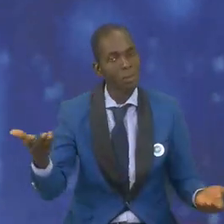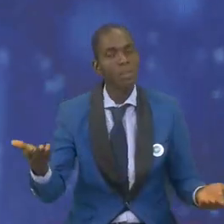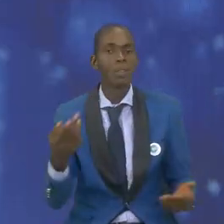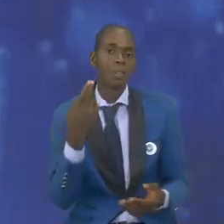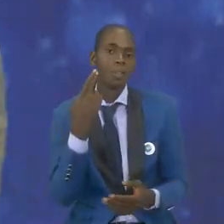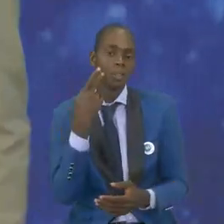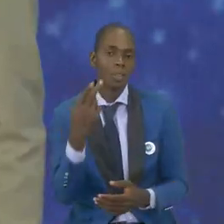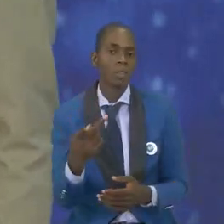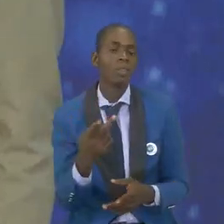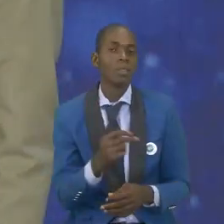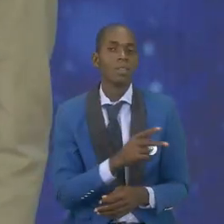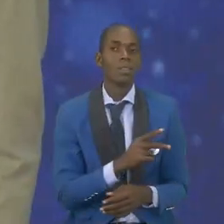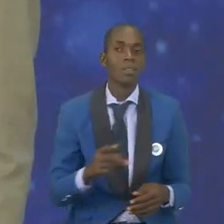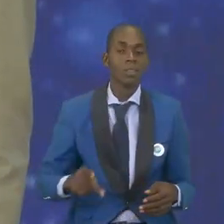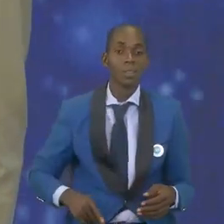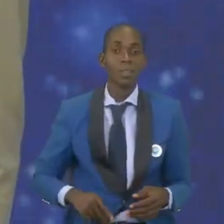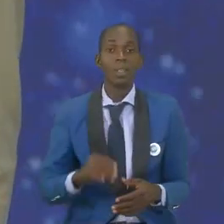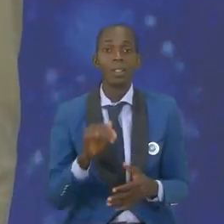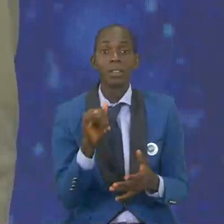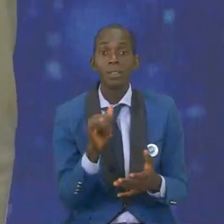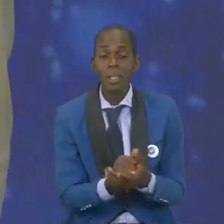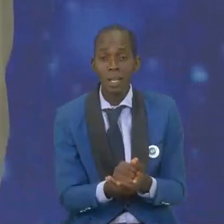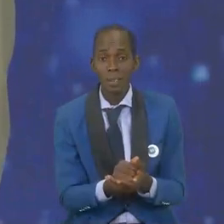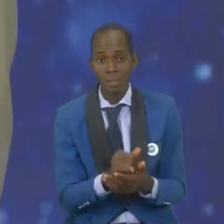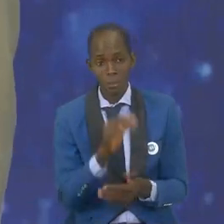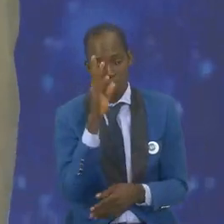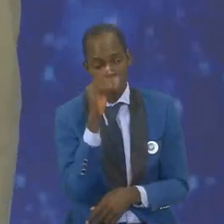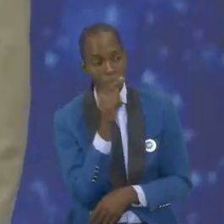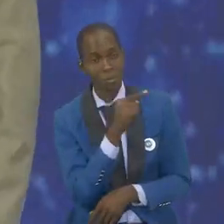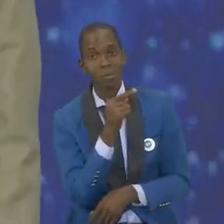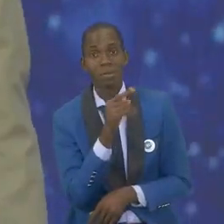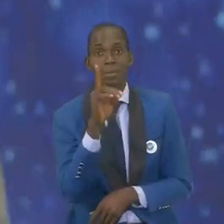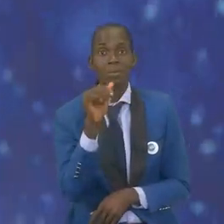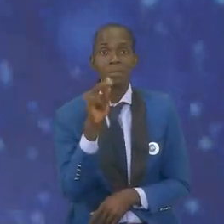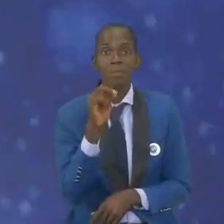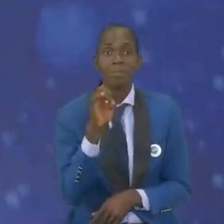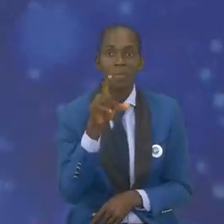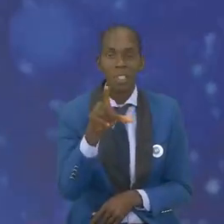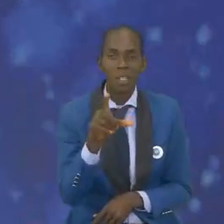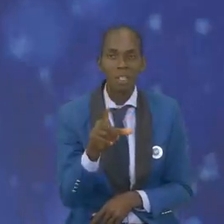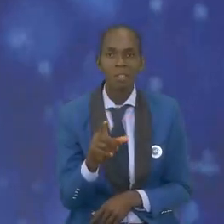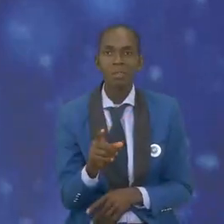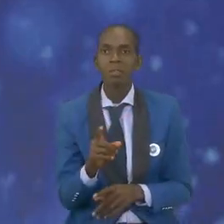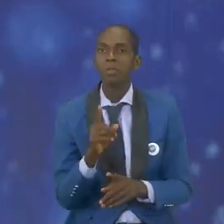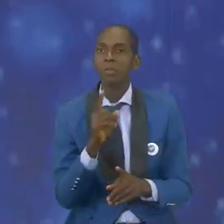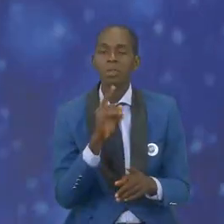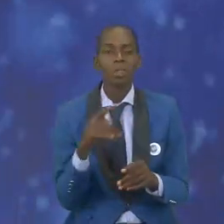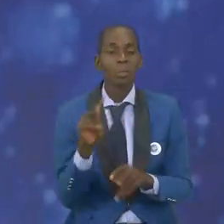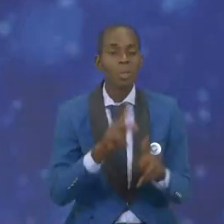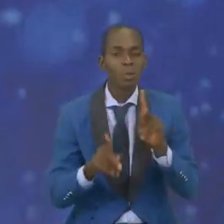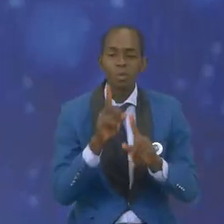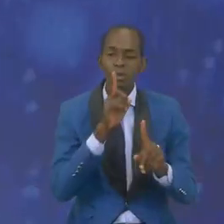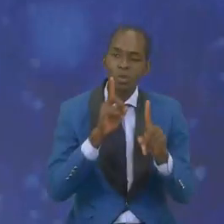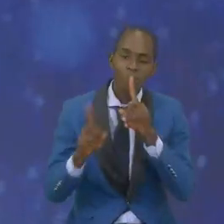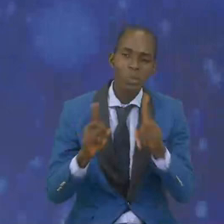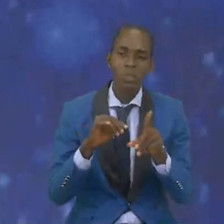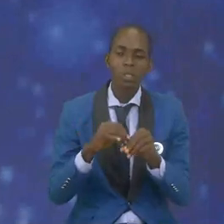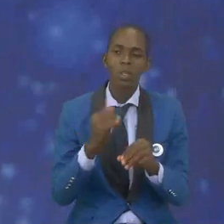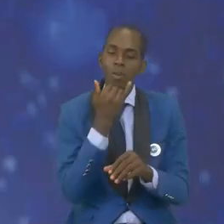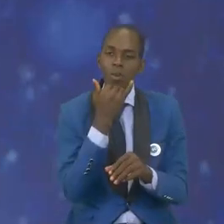Verset 13, ils prirent de nouveau la parole et dirent au roi, Daniel, l'un des captifs de